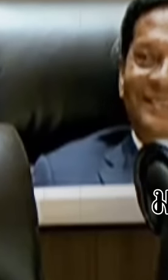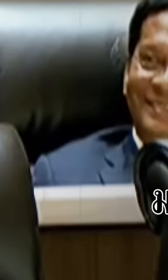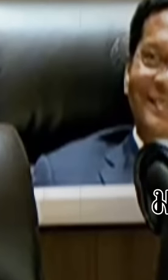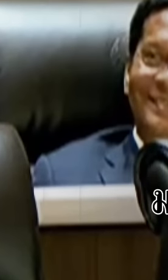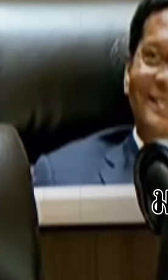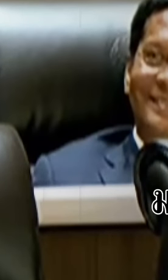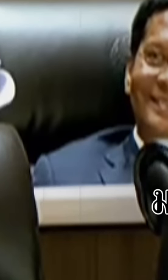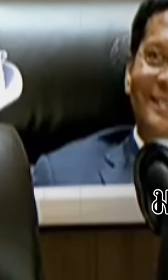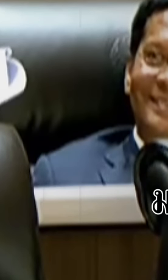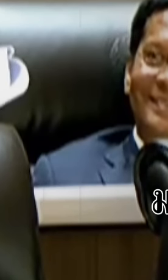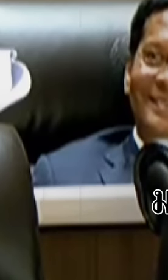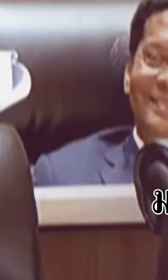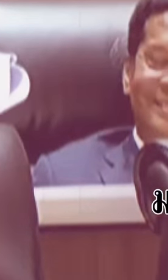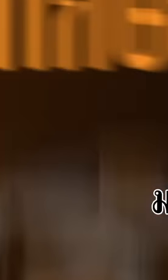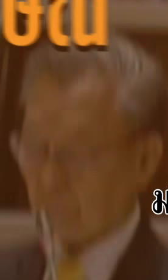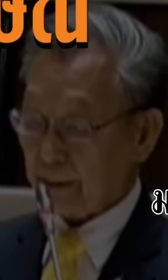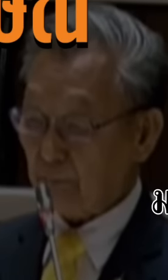ชีวิตเซส่osureคือชีิตลำบัง